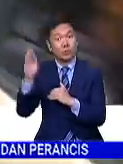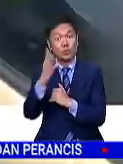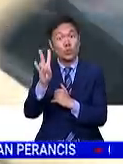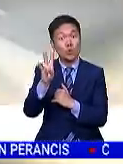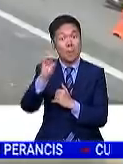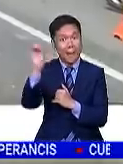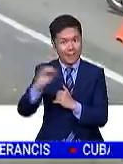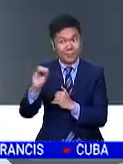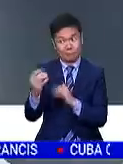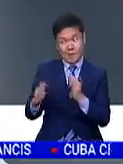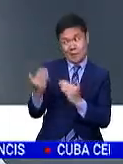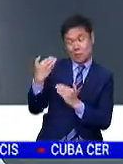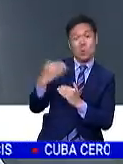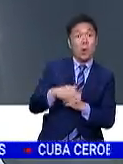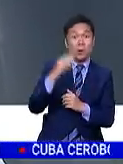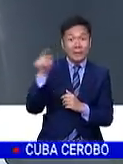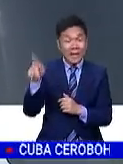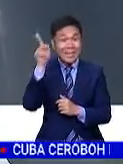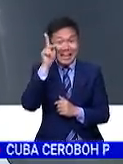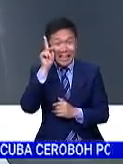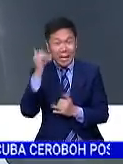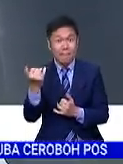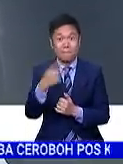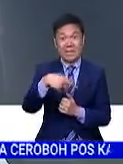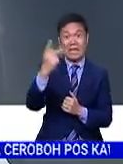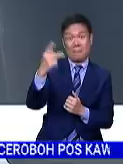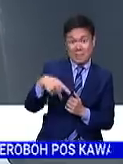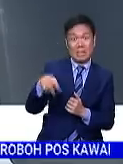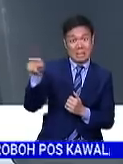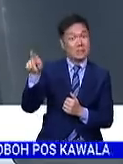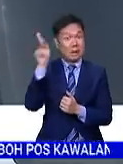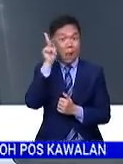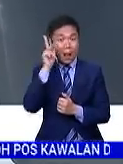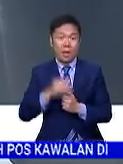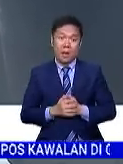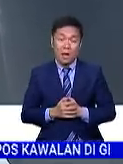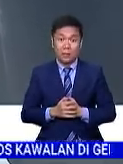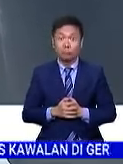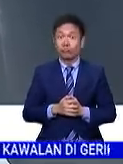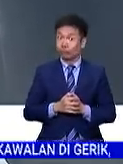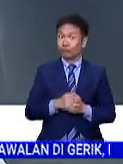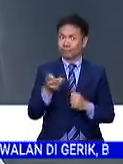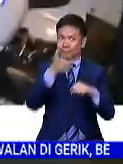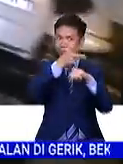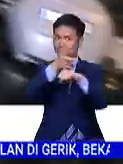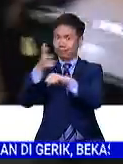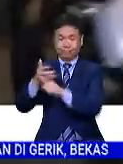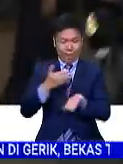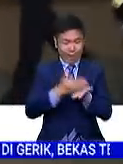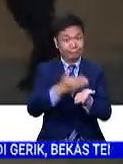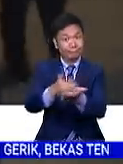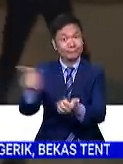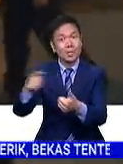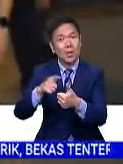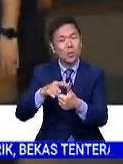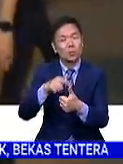berbanding hari biasa meskipun gede itu berstatus perintah kawanan pergerakan pipi beliau membuat tinjauan Didu SCR dalam